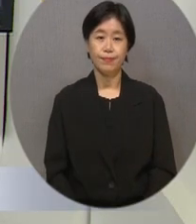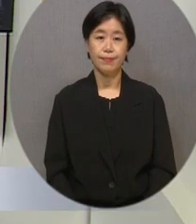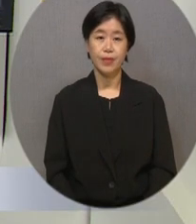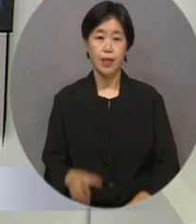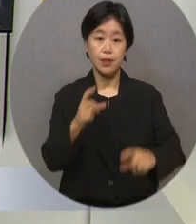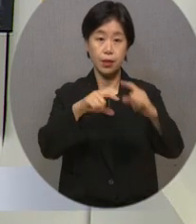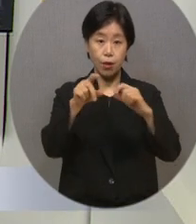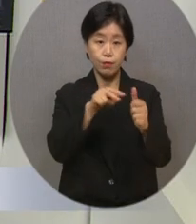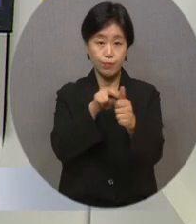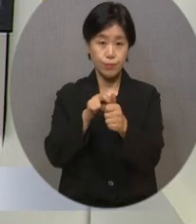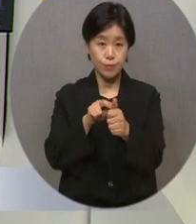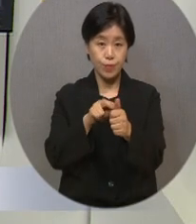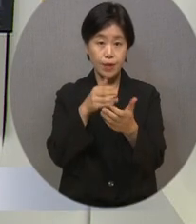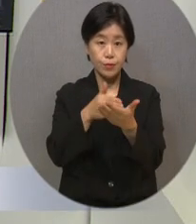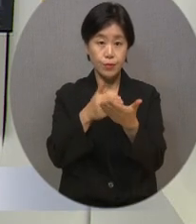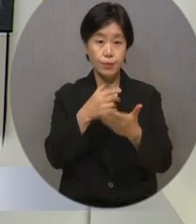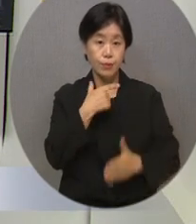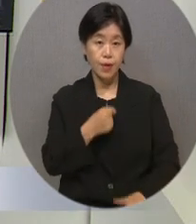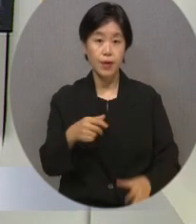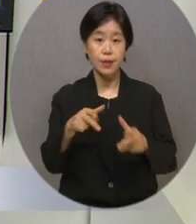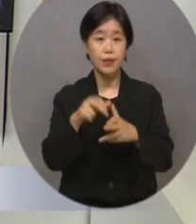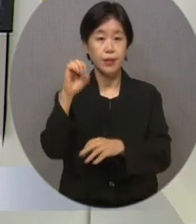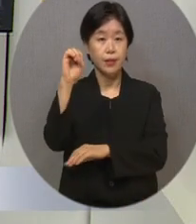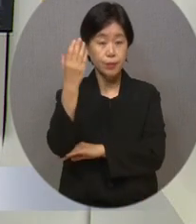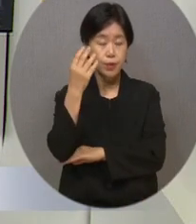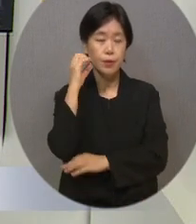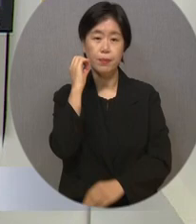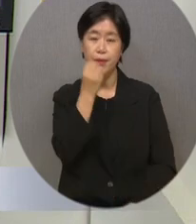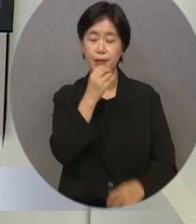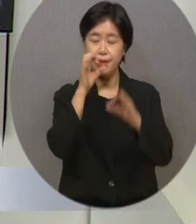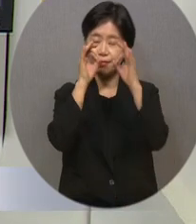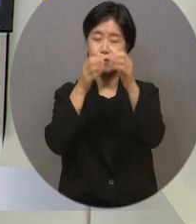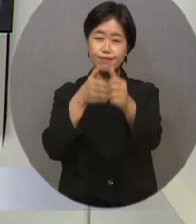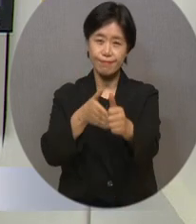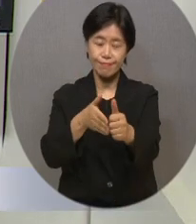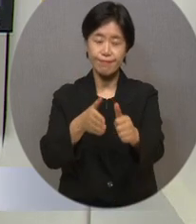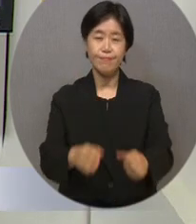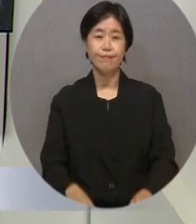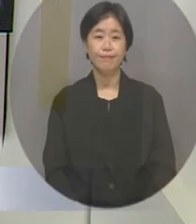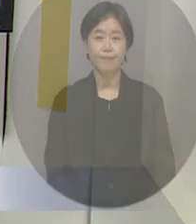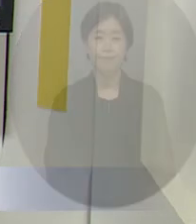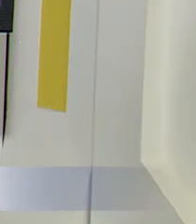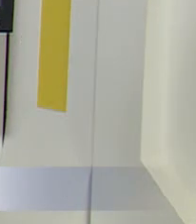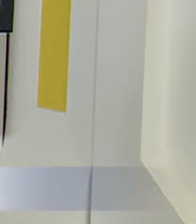더 자세한 뉴스는 장애인 신문과 웰페어뉴스 홈페이지를 통해 확인할 수 있습니다